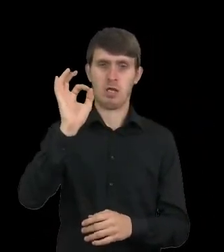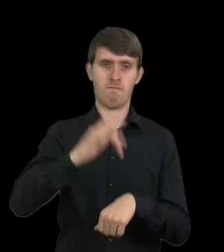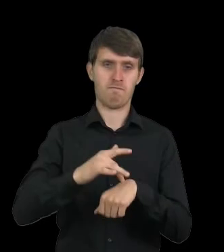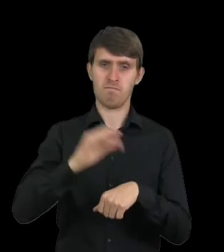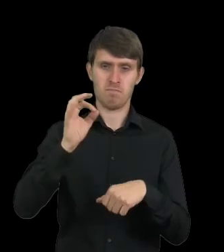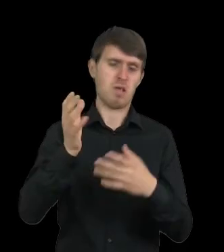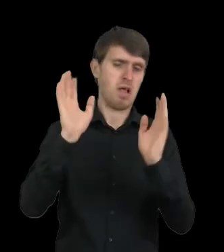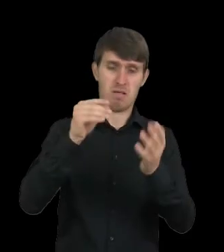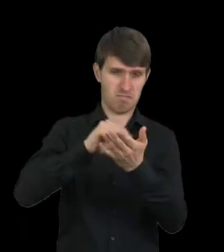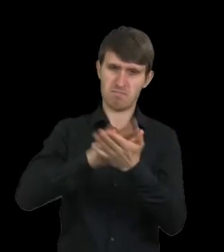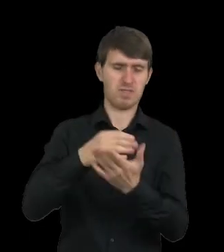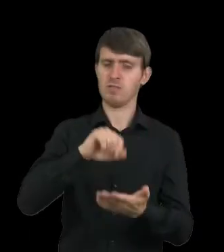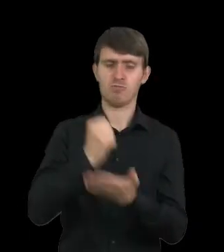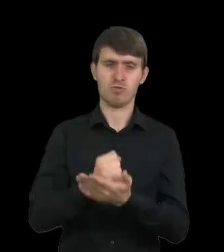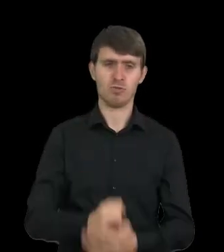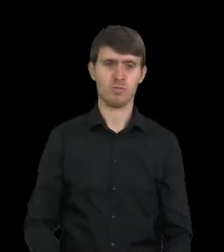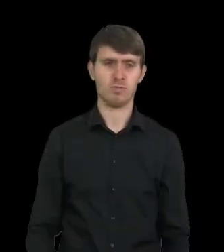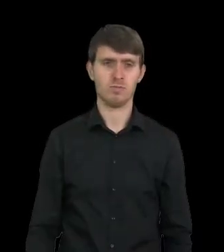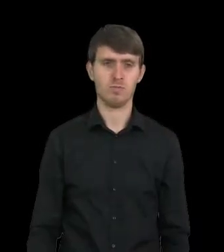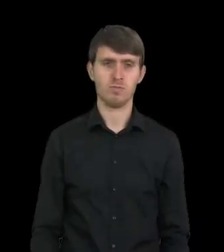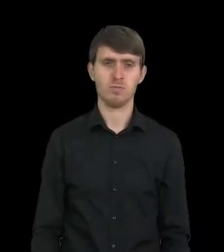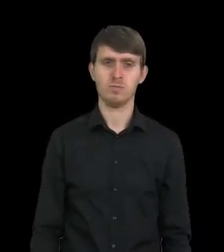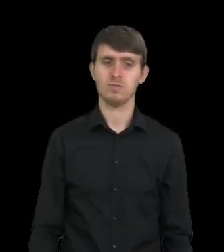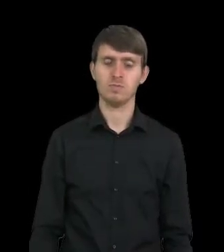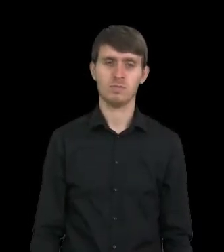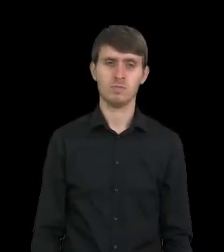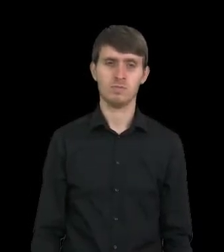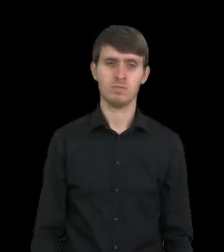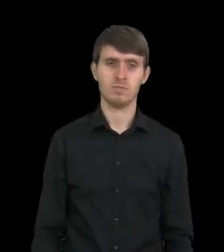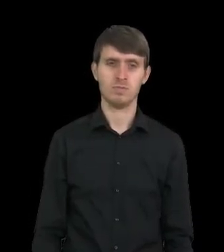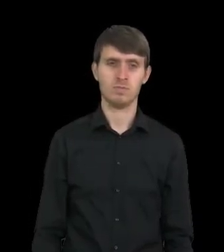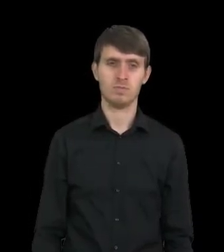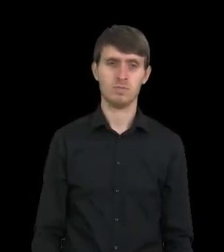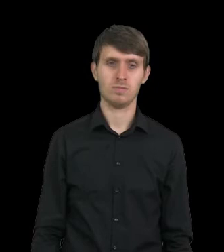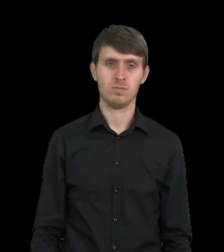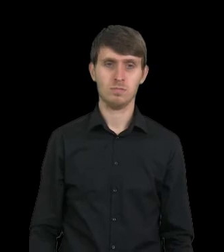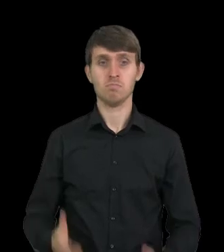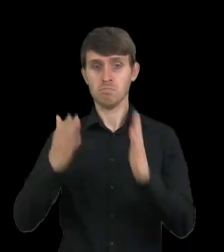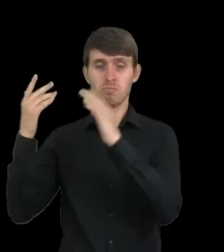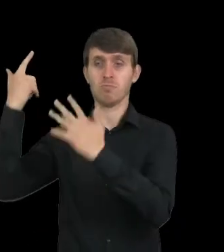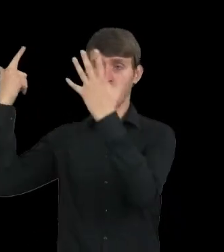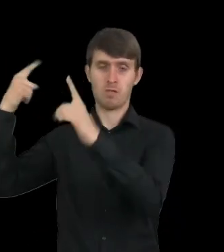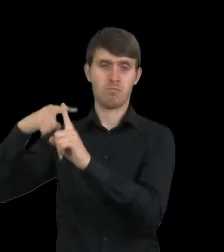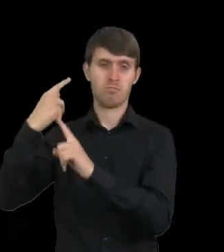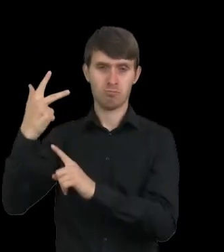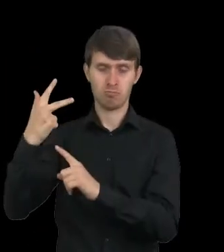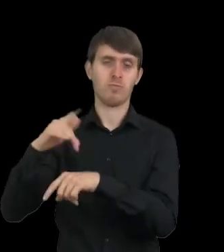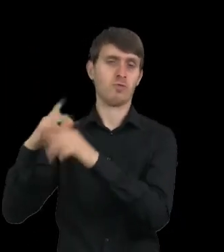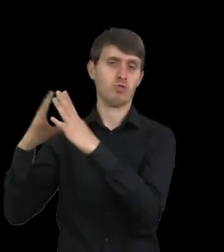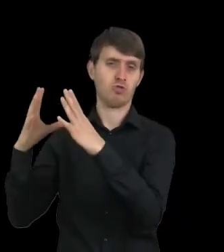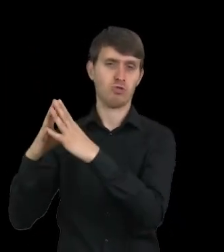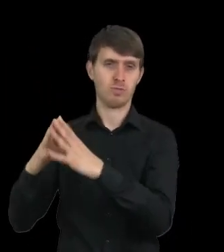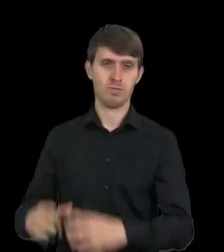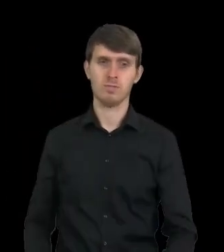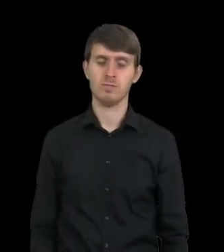x plus 3. Dodanie 3 skasowało to minus 3, bo minus 3 plus 3 równa się 0. Po